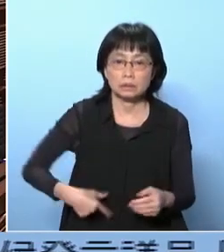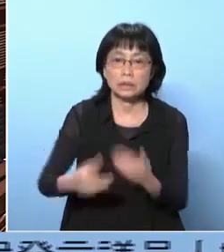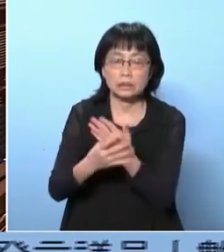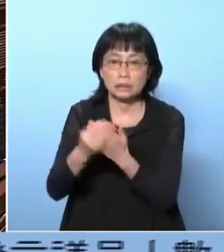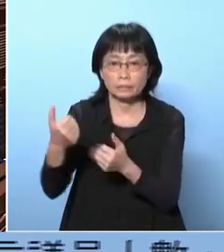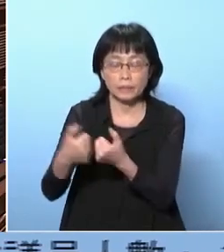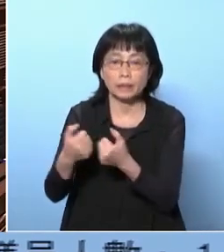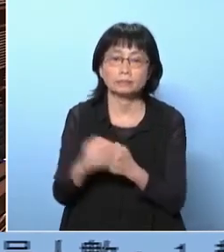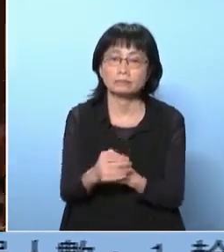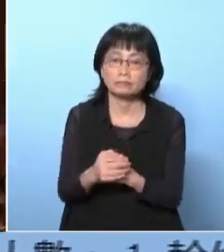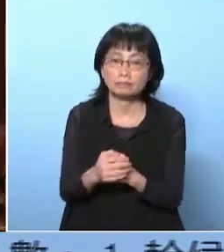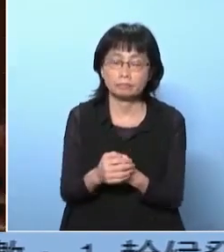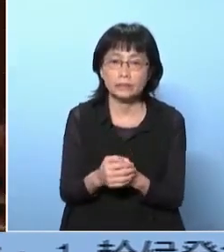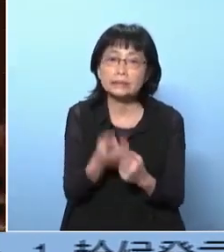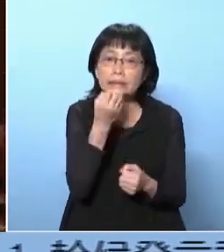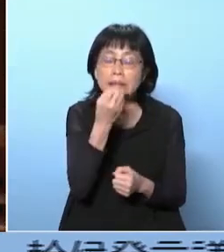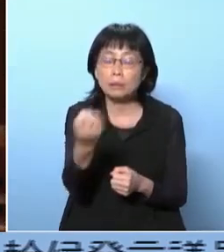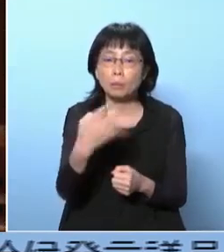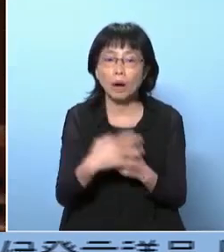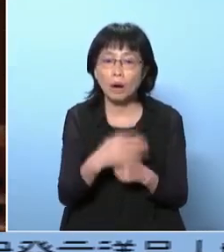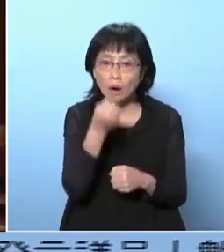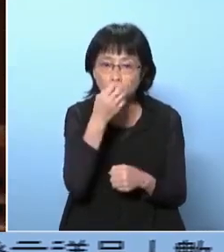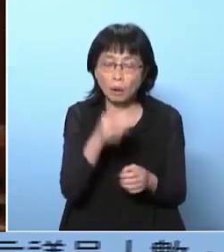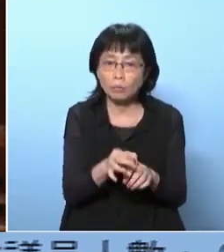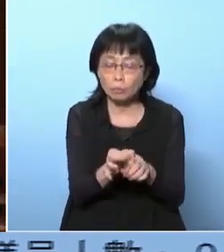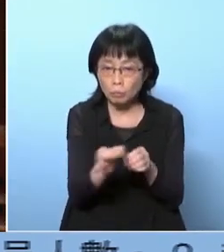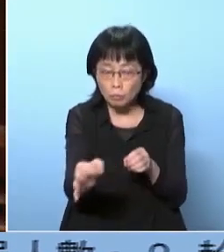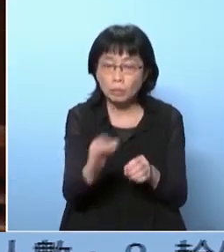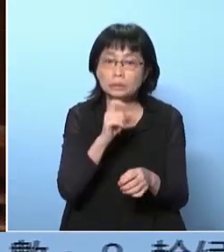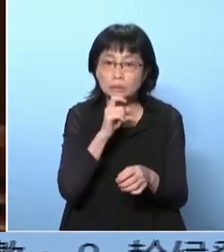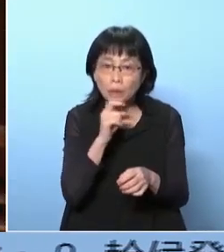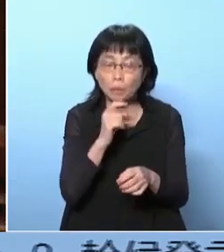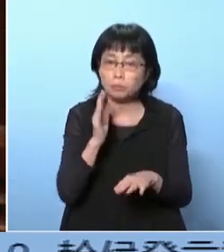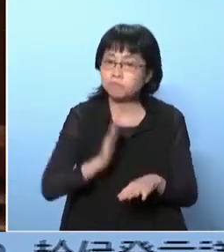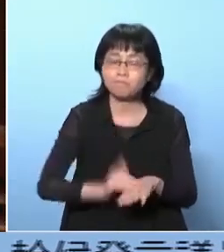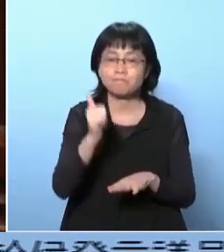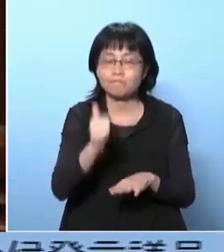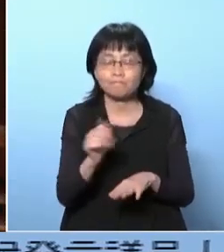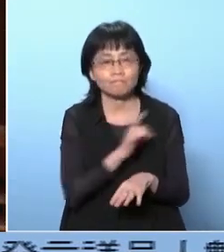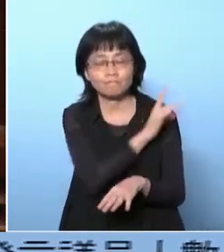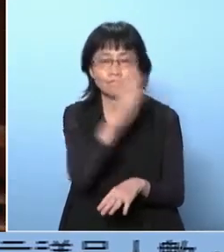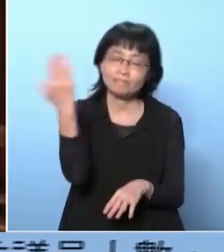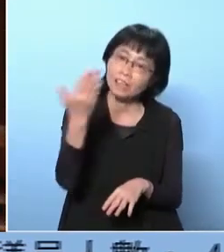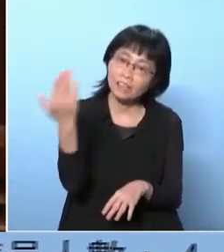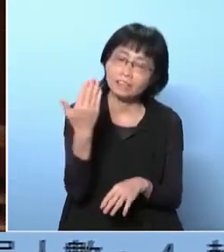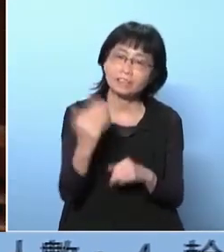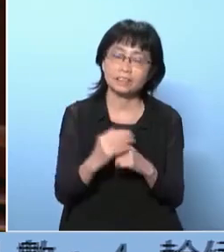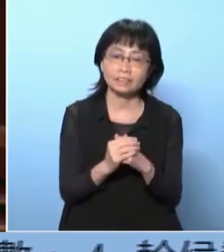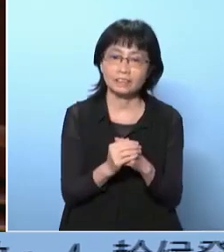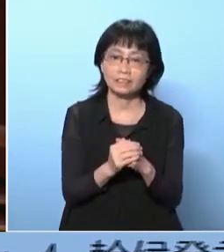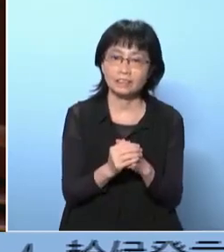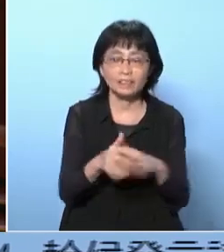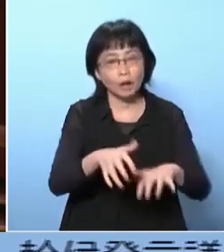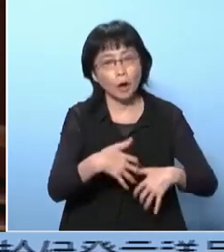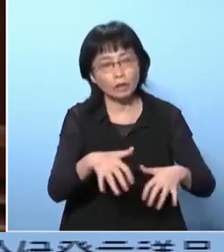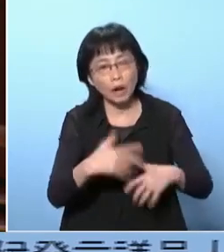多謝主席。有意見認為香港的離島有優秀的自然風光、鄉